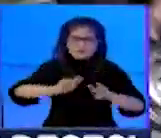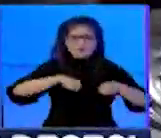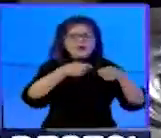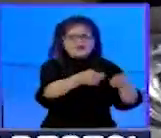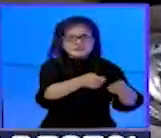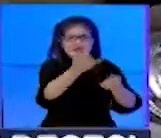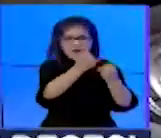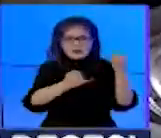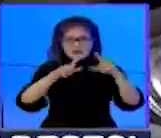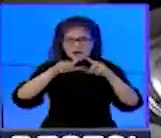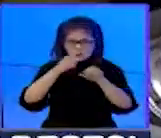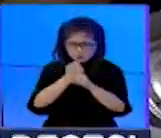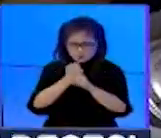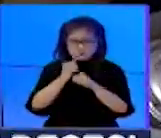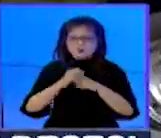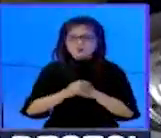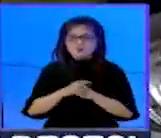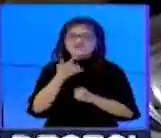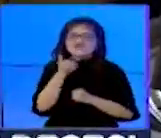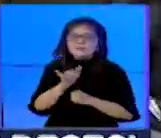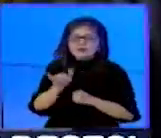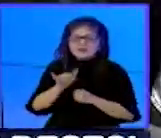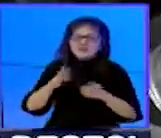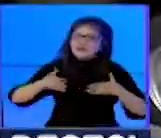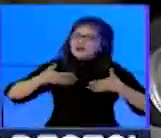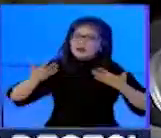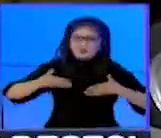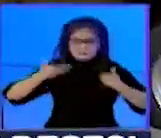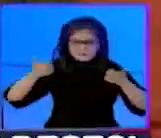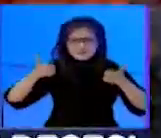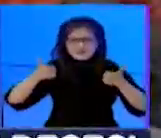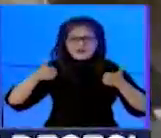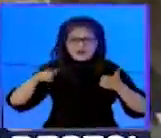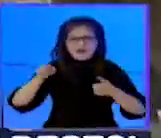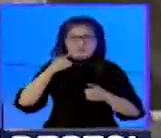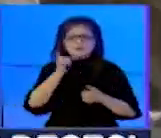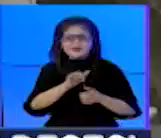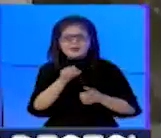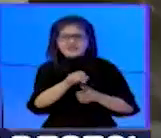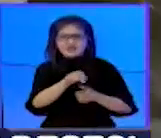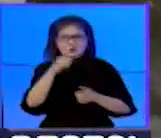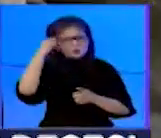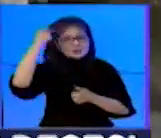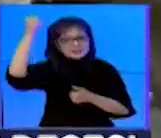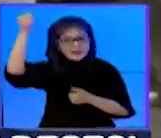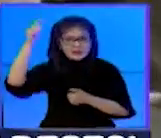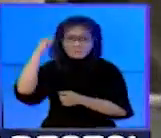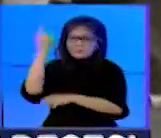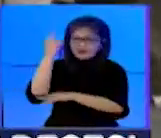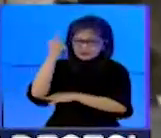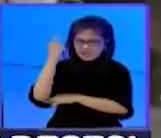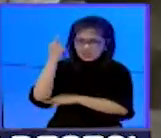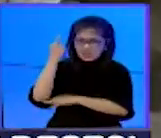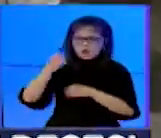Agustus. Seakan menjadi angin segar, subsidi gaji menjadi langkah stimulus pemerintah untuk memutar roda ekonomi